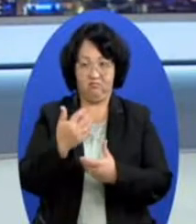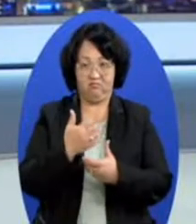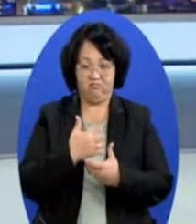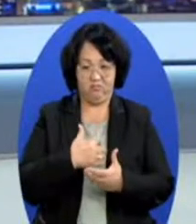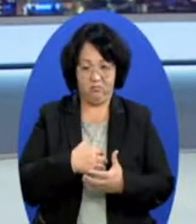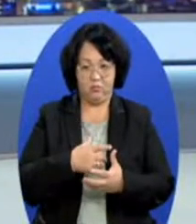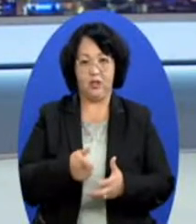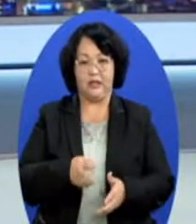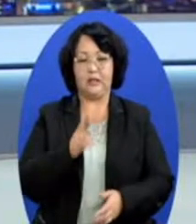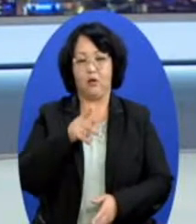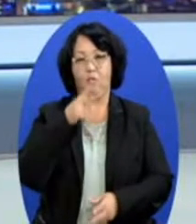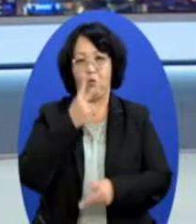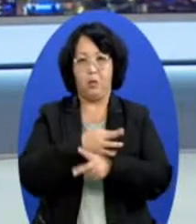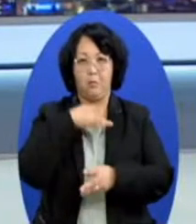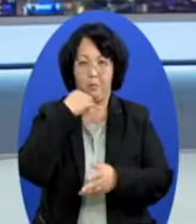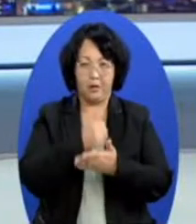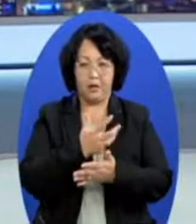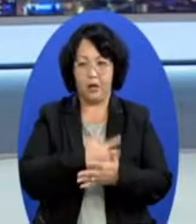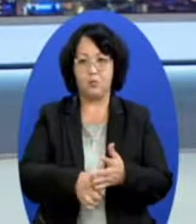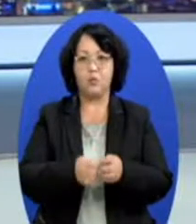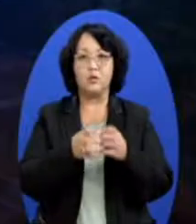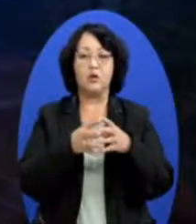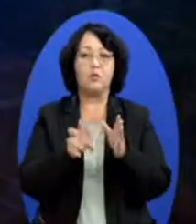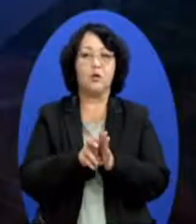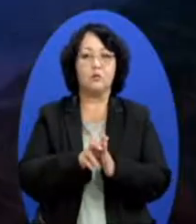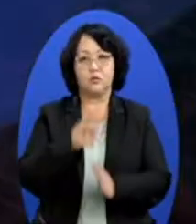хэрэгжиж үр дүнд хүрнэ гэж тэд үзэж байгаа юм а.